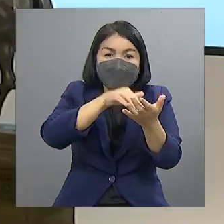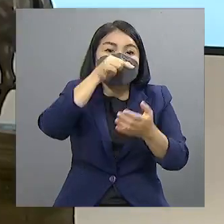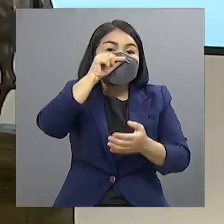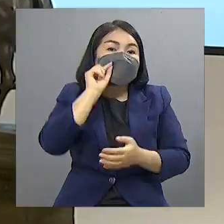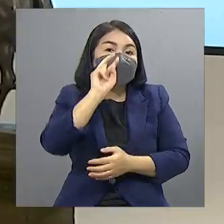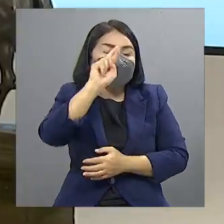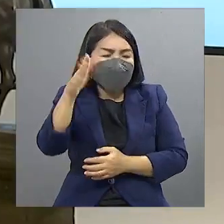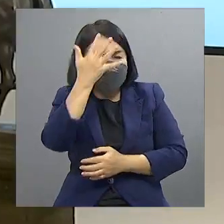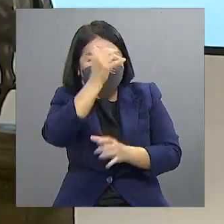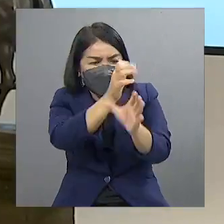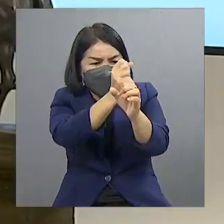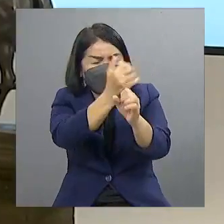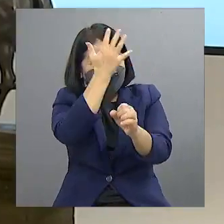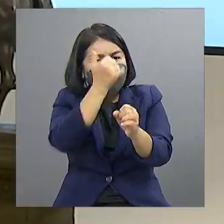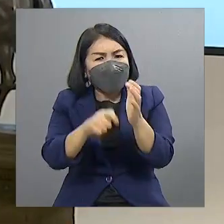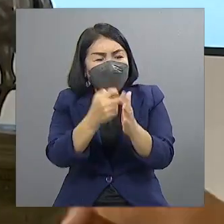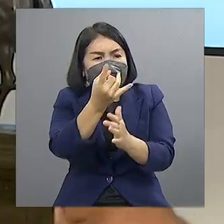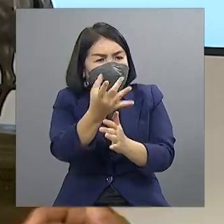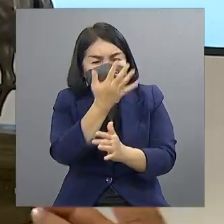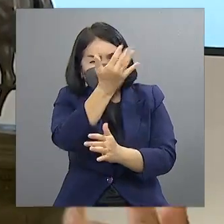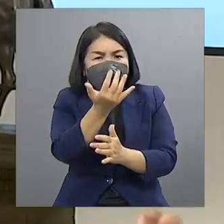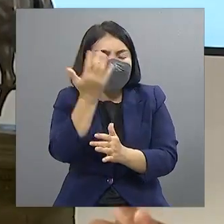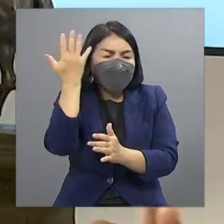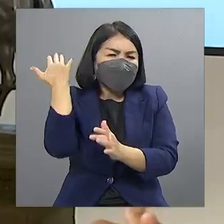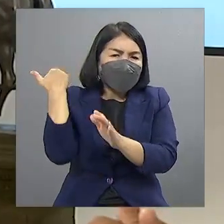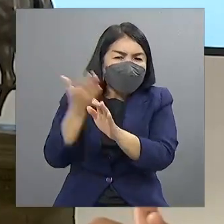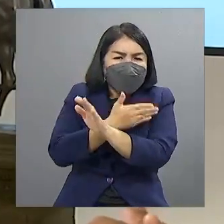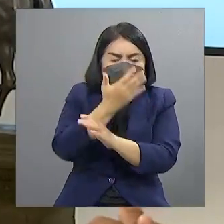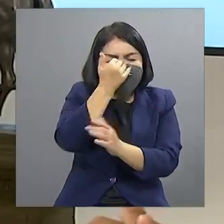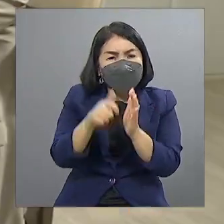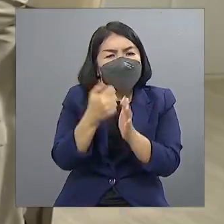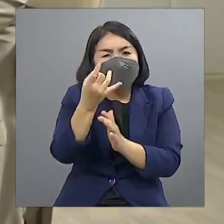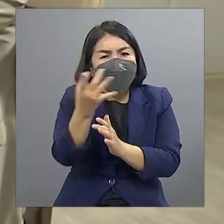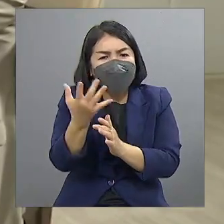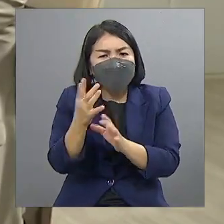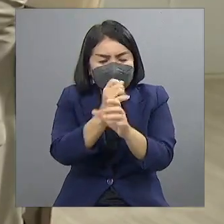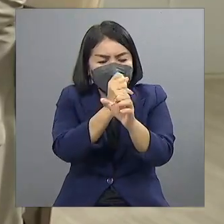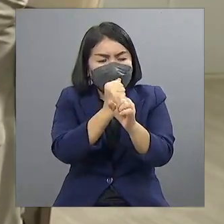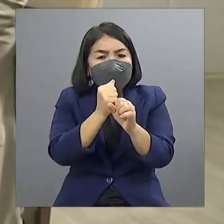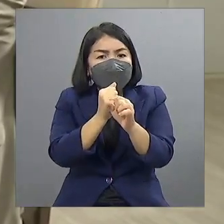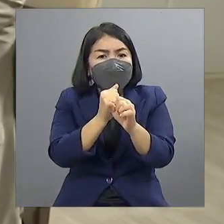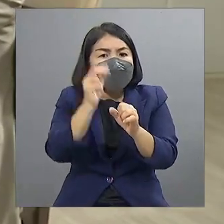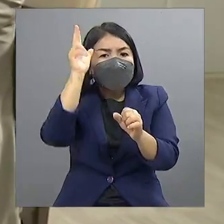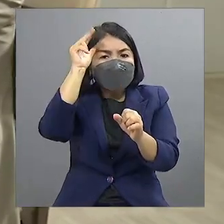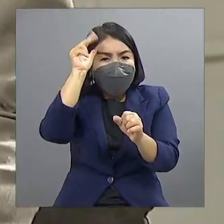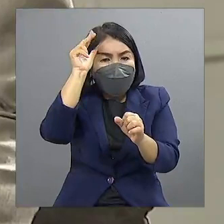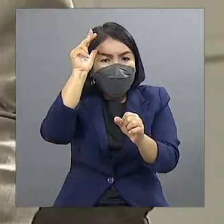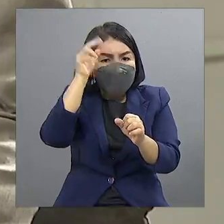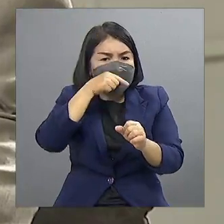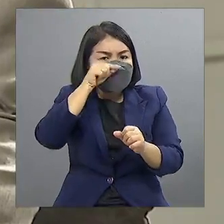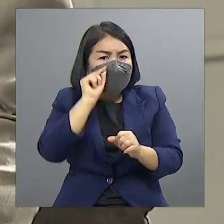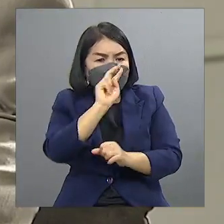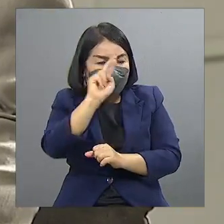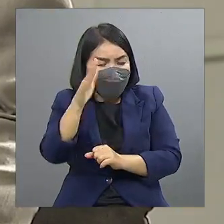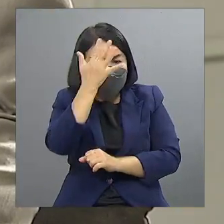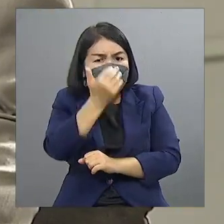การสร้างรวมถึงความเป็นมาของการสร้างนั้นเนี่ยมันมีเหตุผลมีที่มาที่ไปอย่างไรครับอาจารย์ฮะ มีบันทึกทางประวัติศาสตร์นะครับหลักฐ